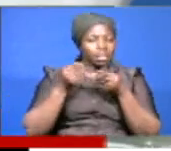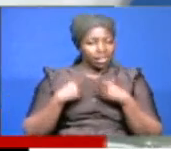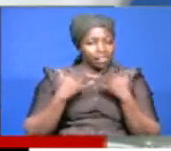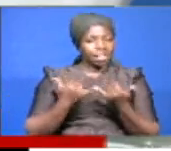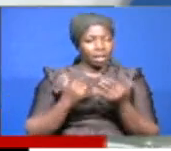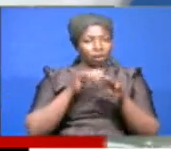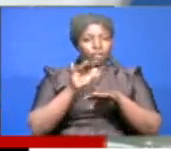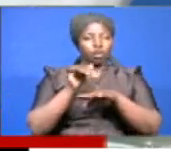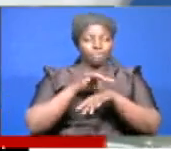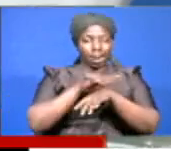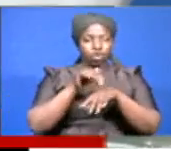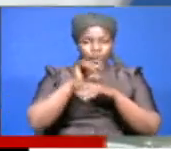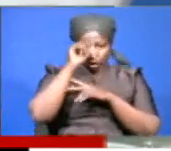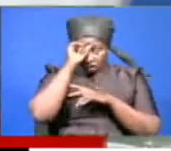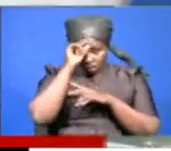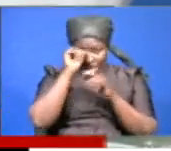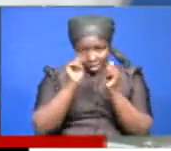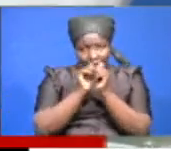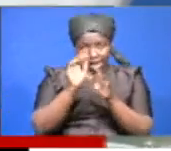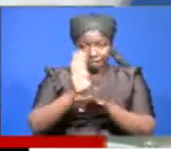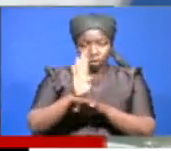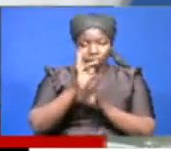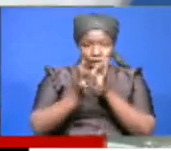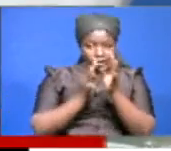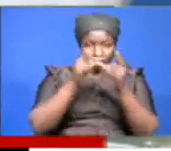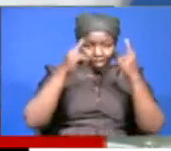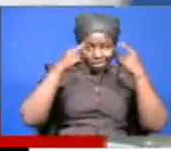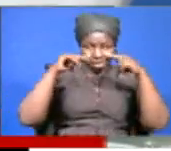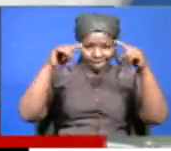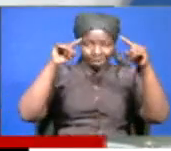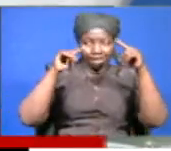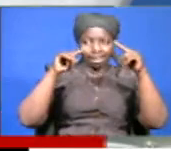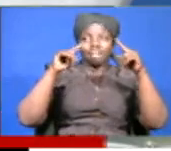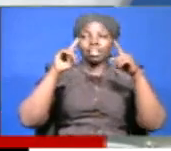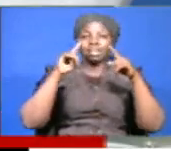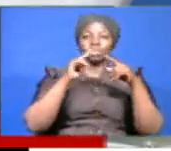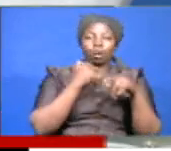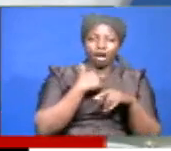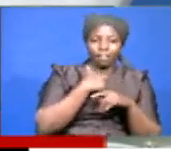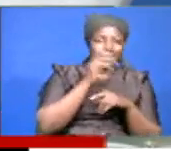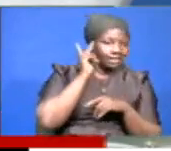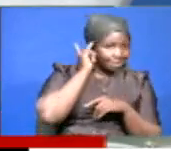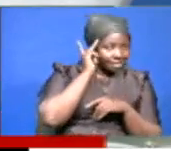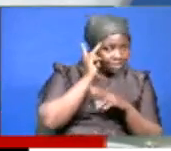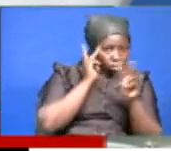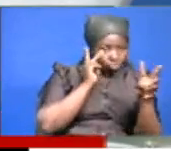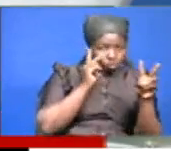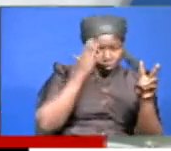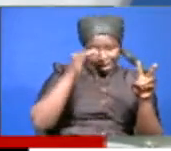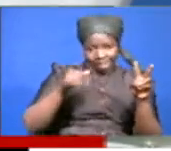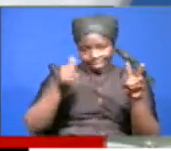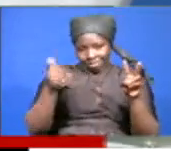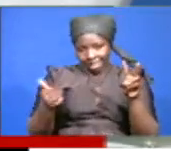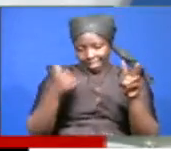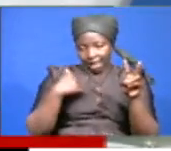kuu bilioni 10. Kwa hivyo tukifaulu kukata Kisii kwa mbili, sababu hii ingine tana constituents